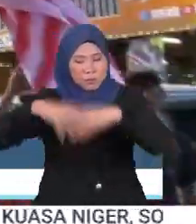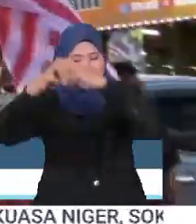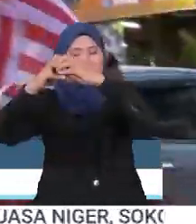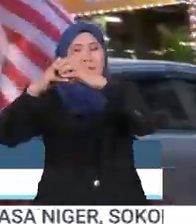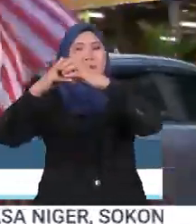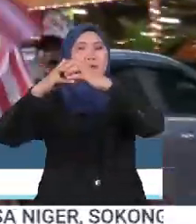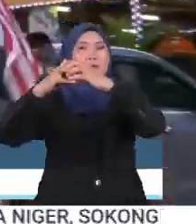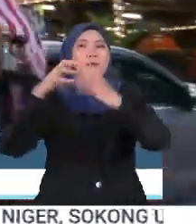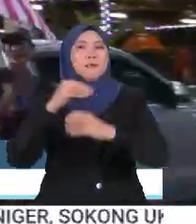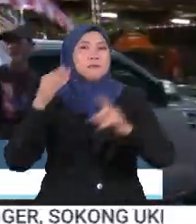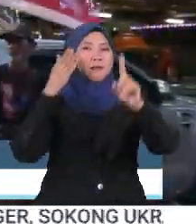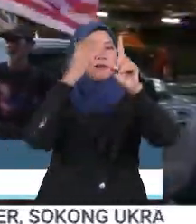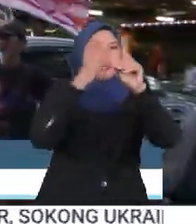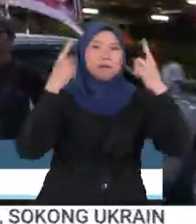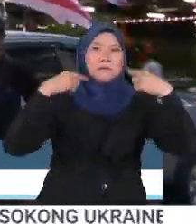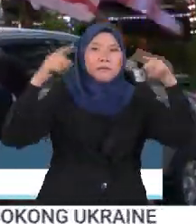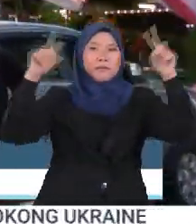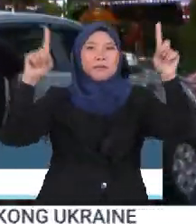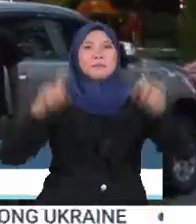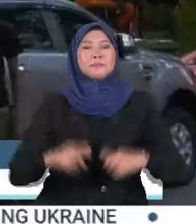sehingga membawanya ke arah kecemerlangan.